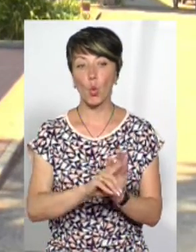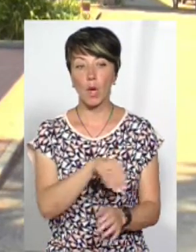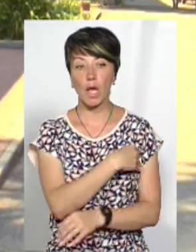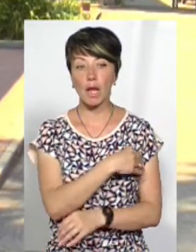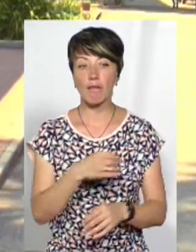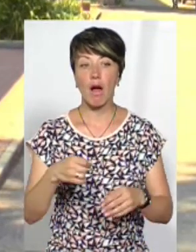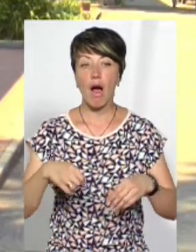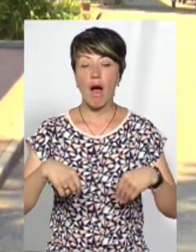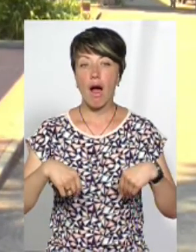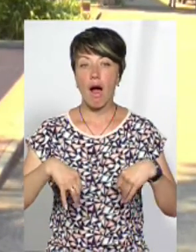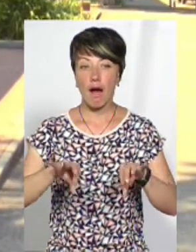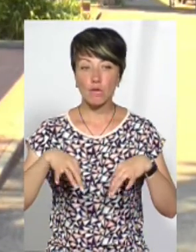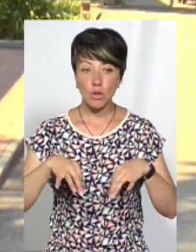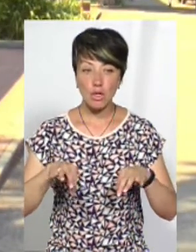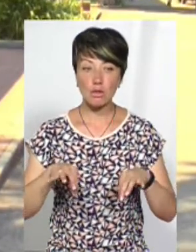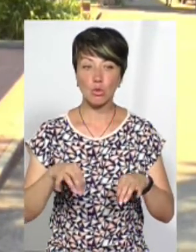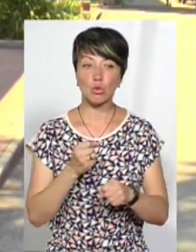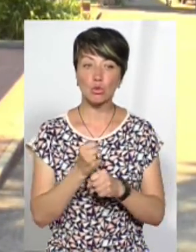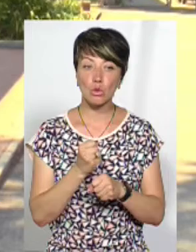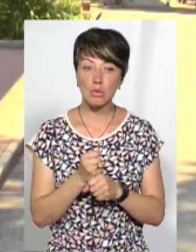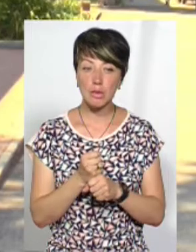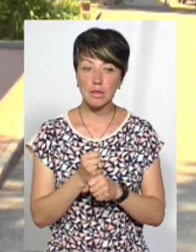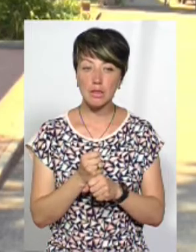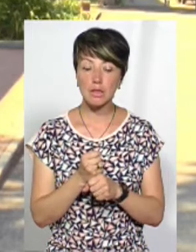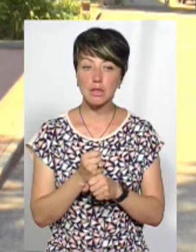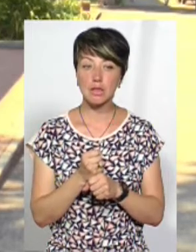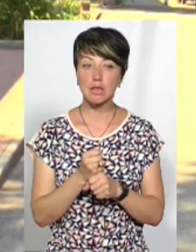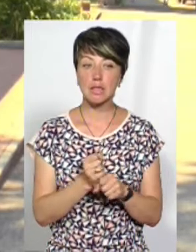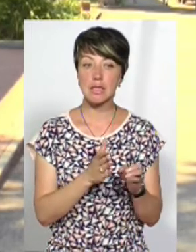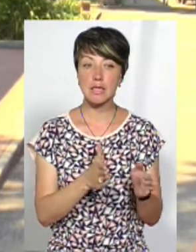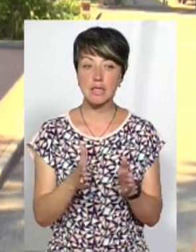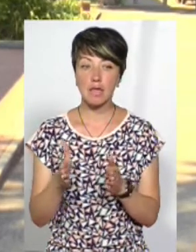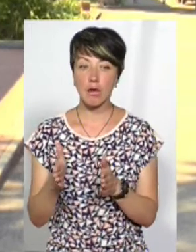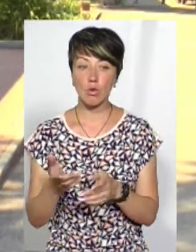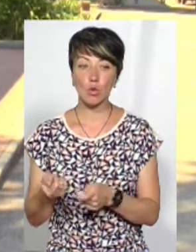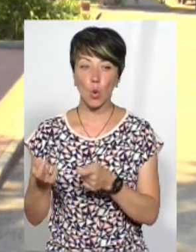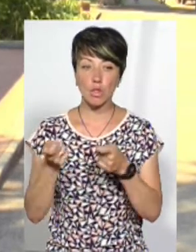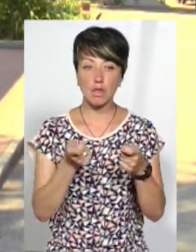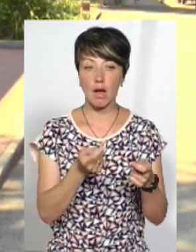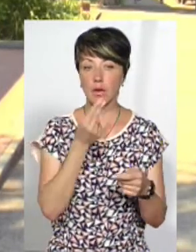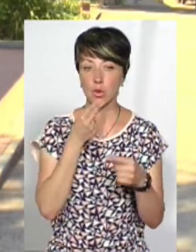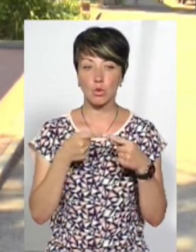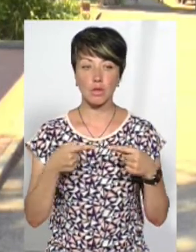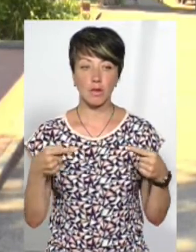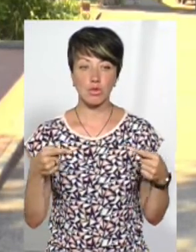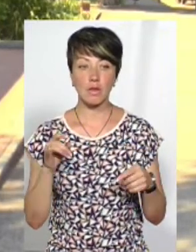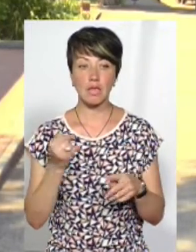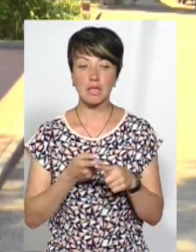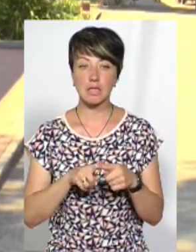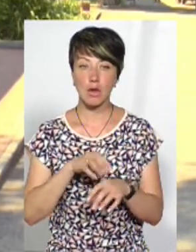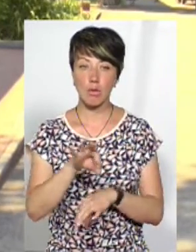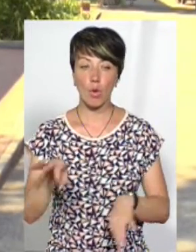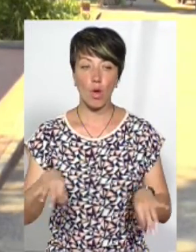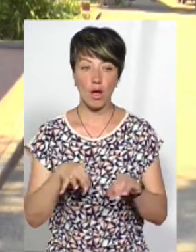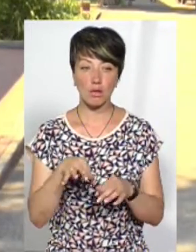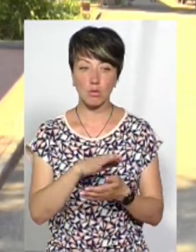автотранспорту. Зважили, зробили оптимізовану систему доставки продуктів харчування. І цей проект прожив